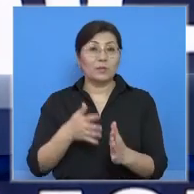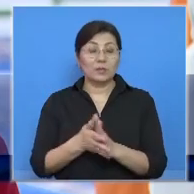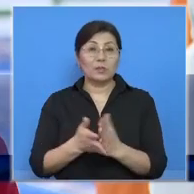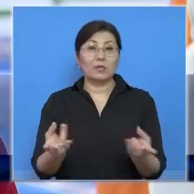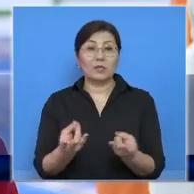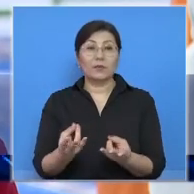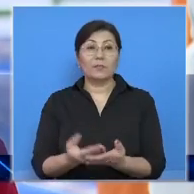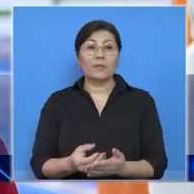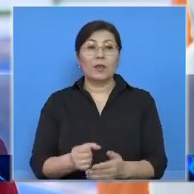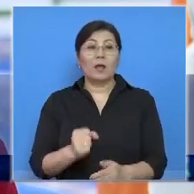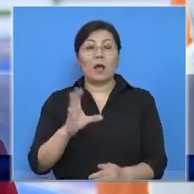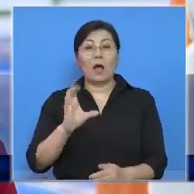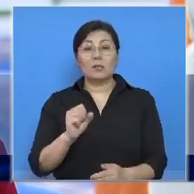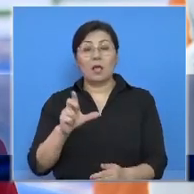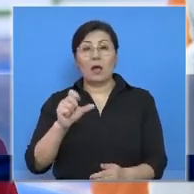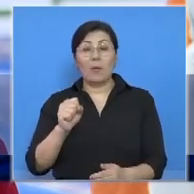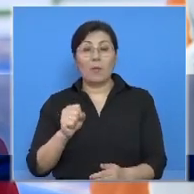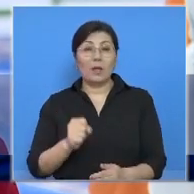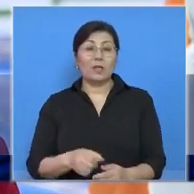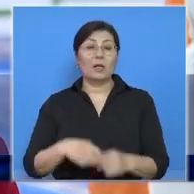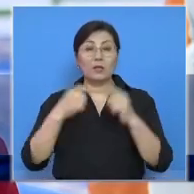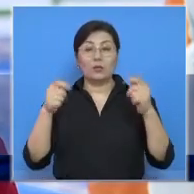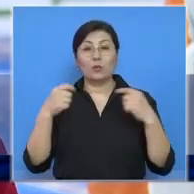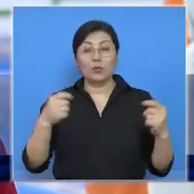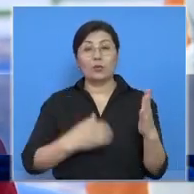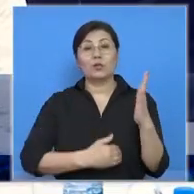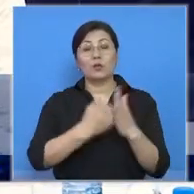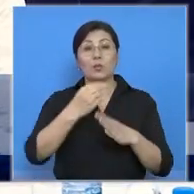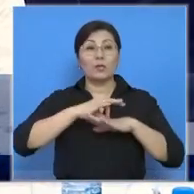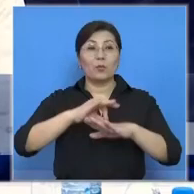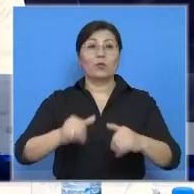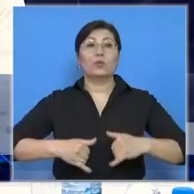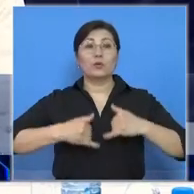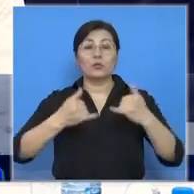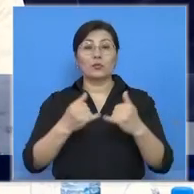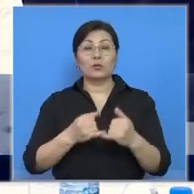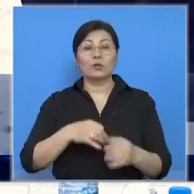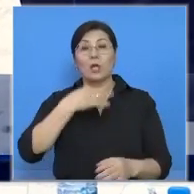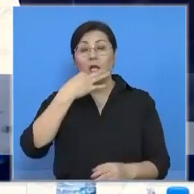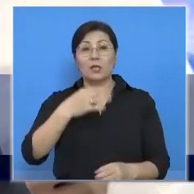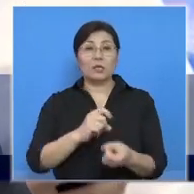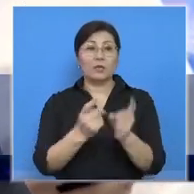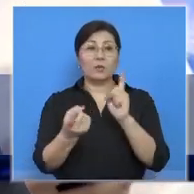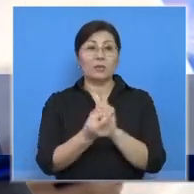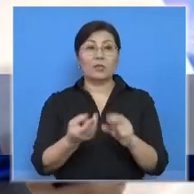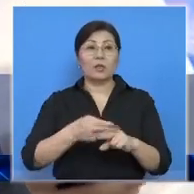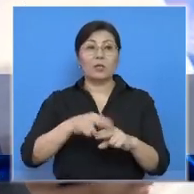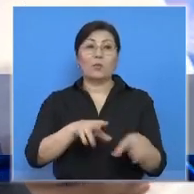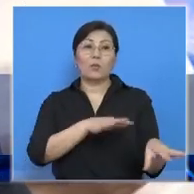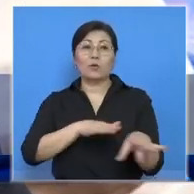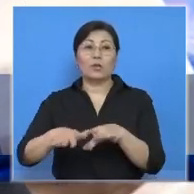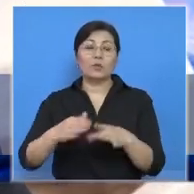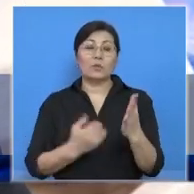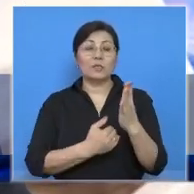ойлаймын. Асабалар тойды негізгі мақсатынан тайдырмай жоғары деңгейде өткізу үшін өзара тәжірибе алмасты. Мұндай шара өскелең